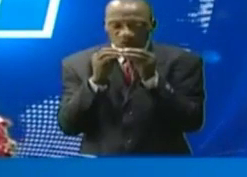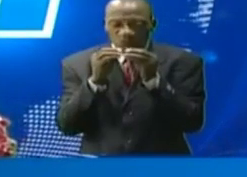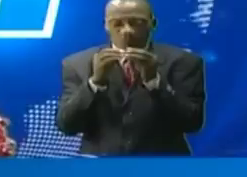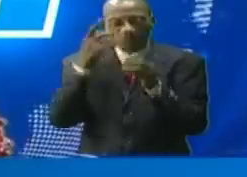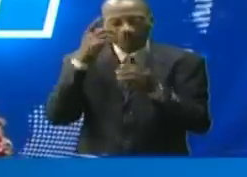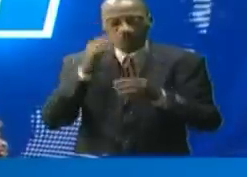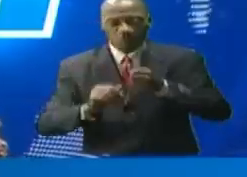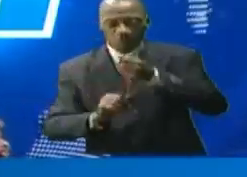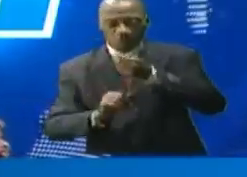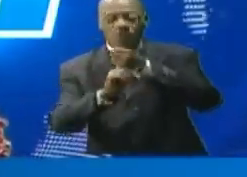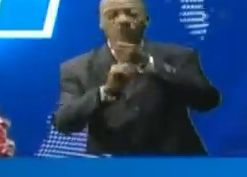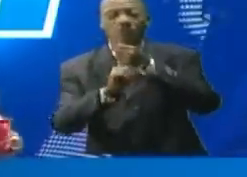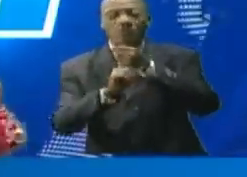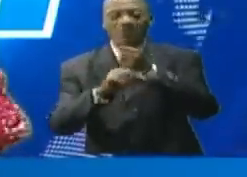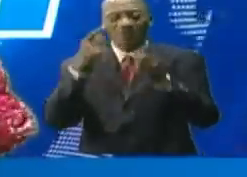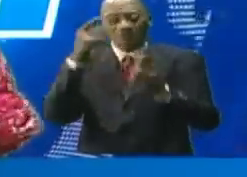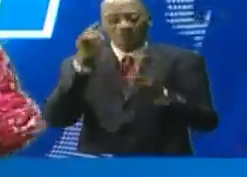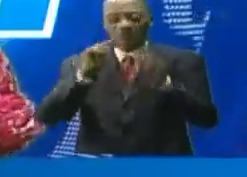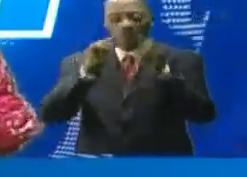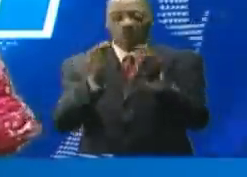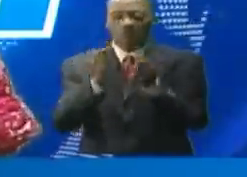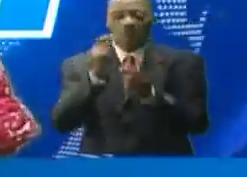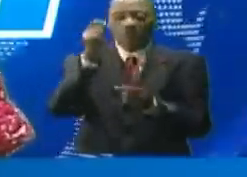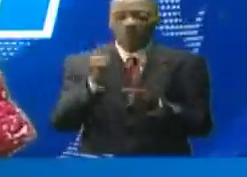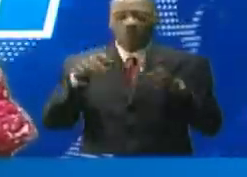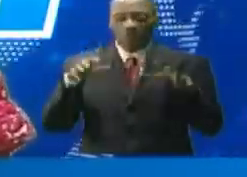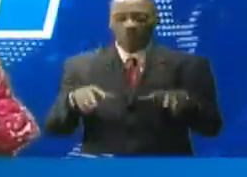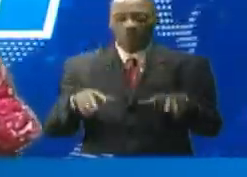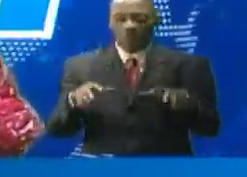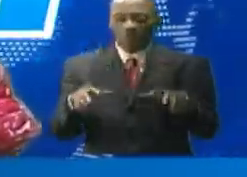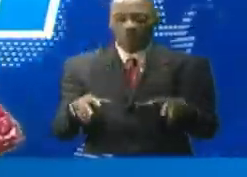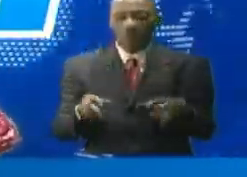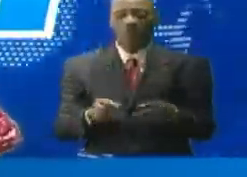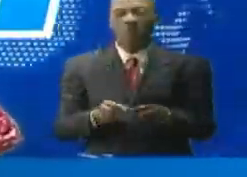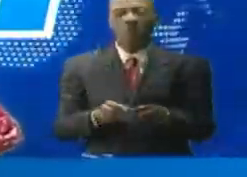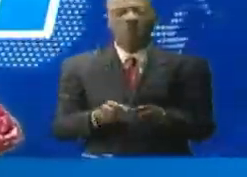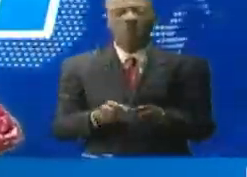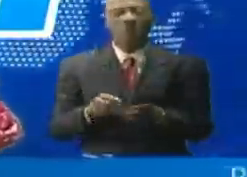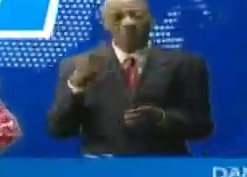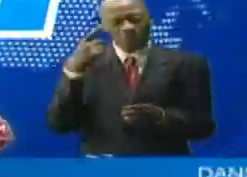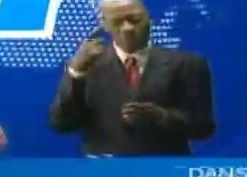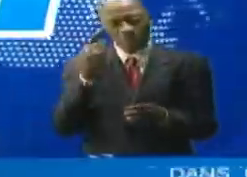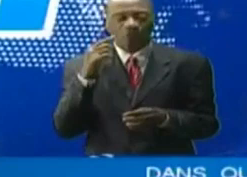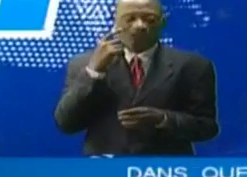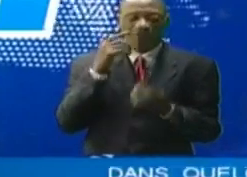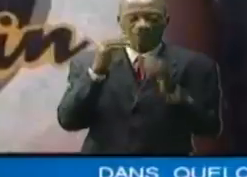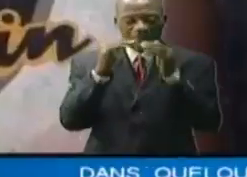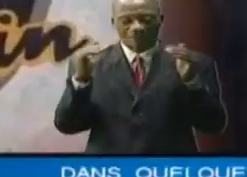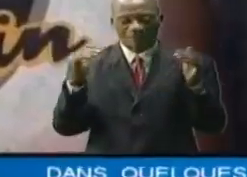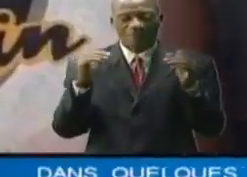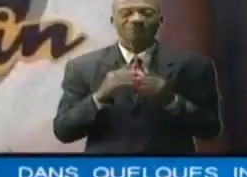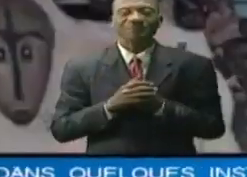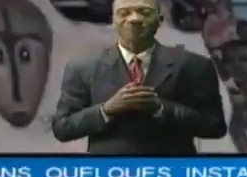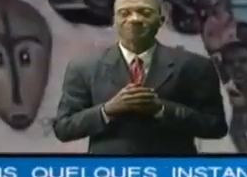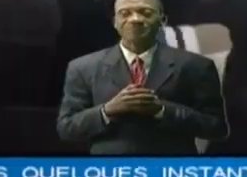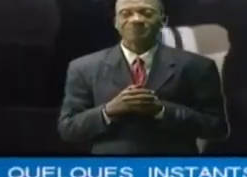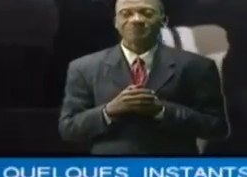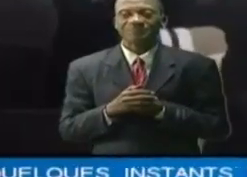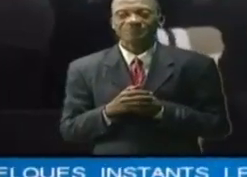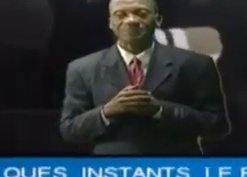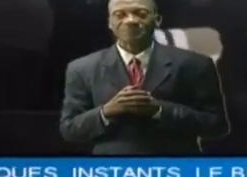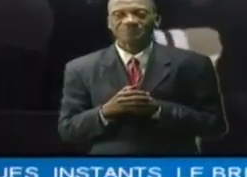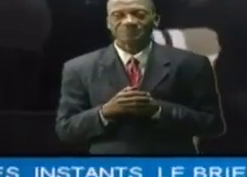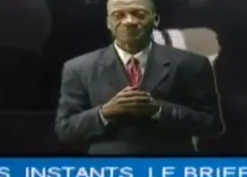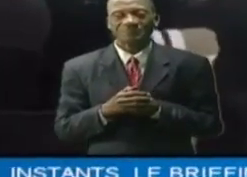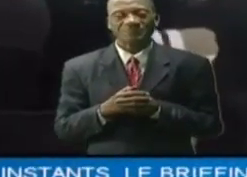au phare d'essai et analyser le contour du conflit avec l'agresseur rwandais. Cédric Henina. Quatre conférenciers autour